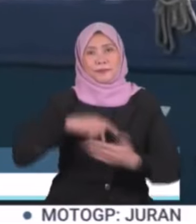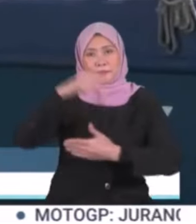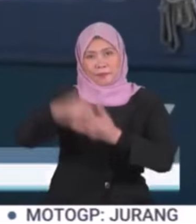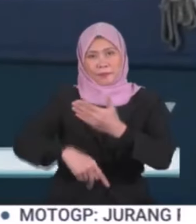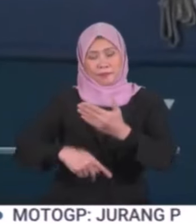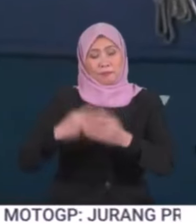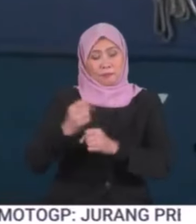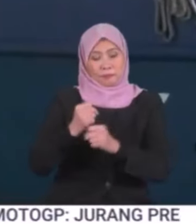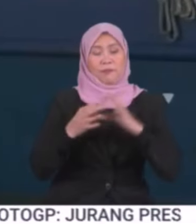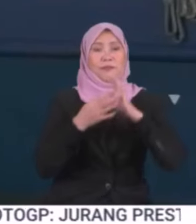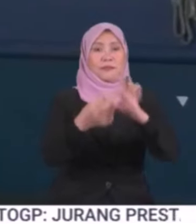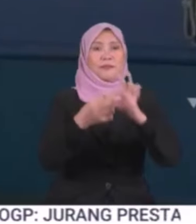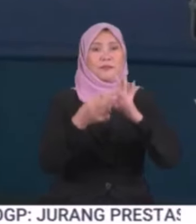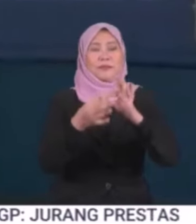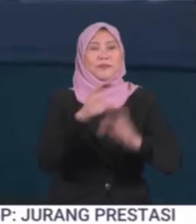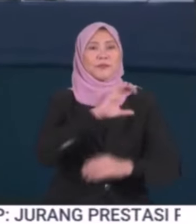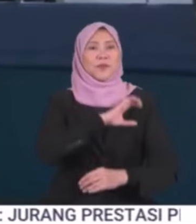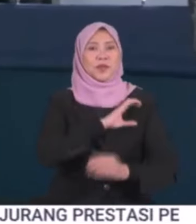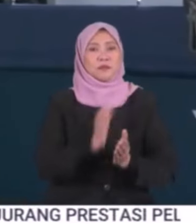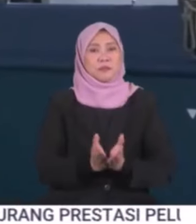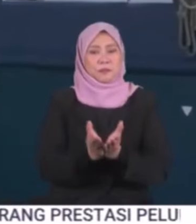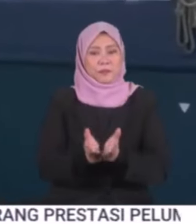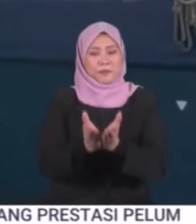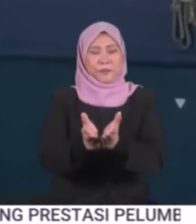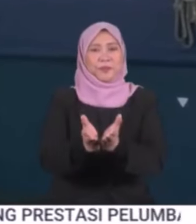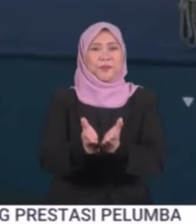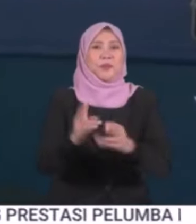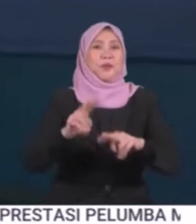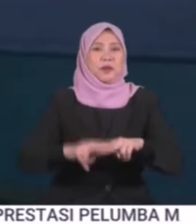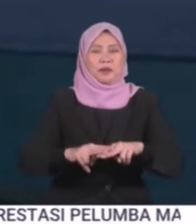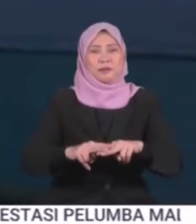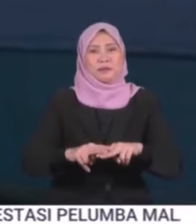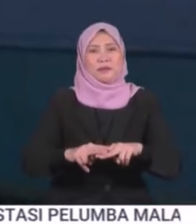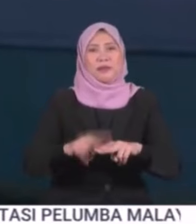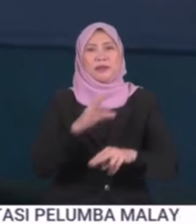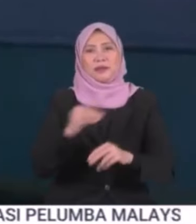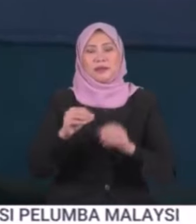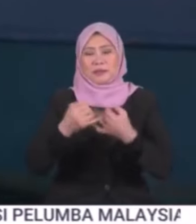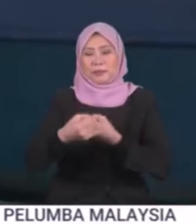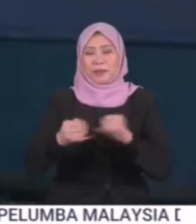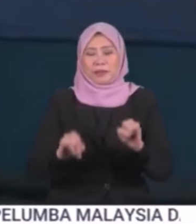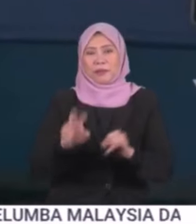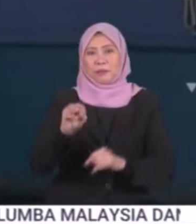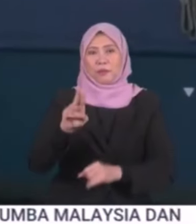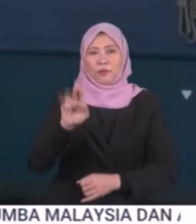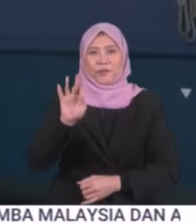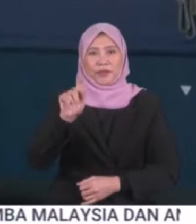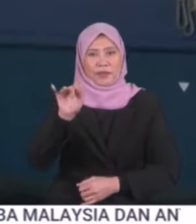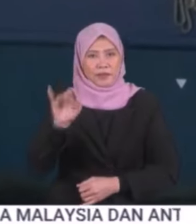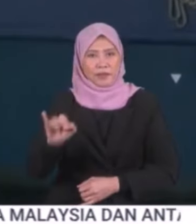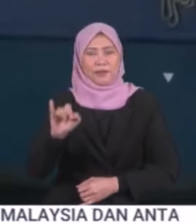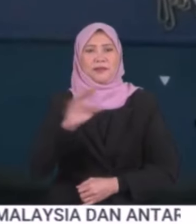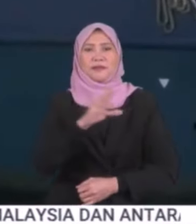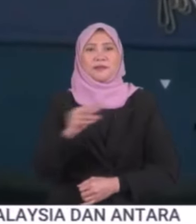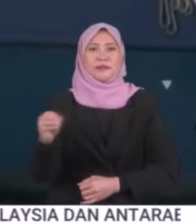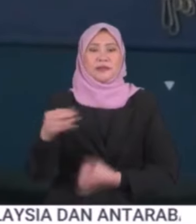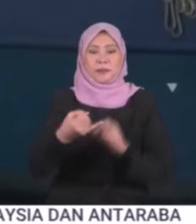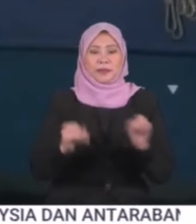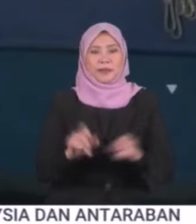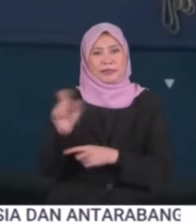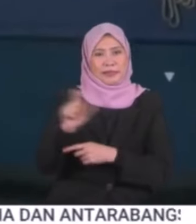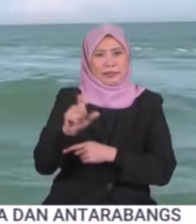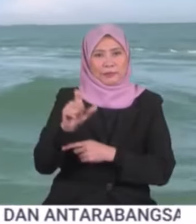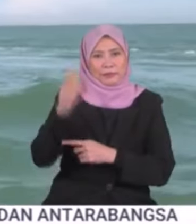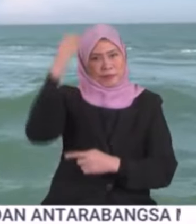ini turut mendapat kerjasama polis Merin Pelabuhan Klang maritim jabatan Mufti Selangor jabatan agama Islam Selangor dan Majlis